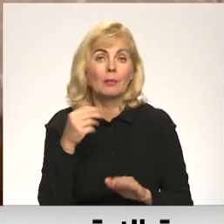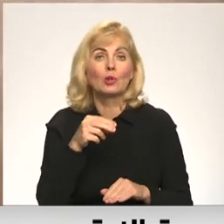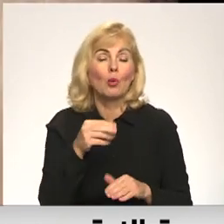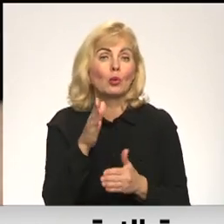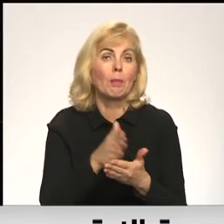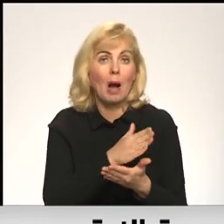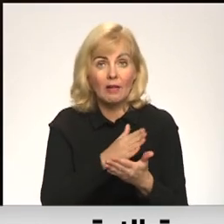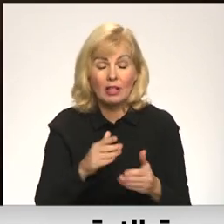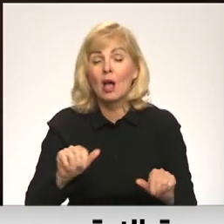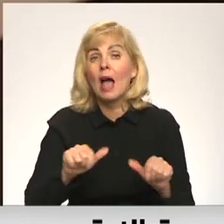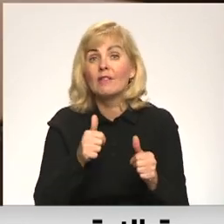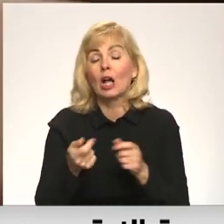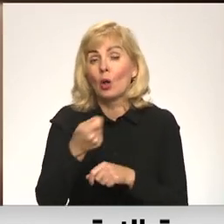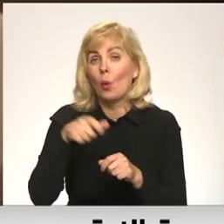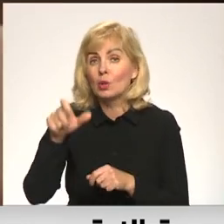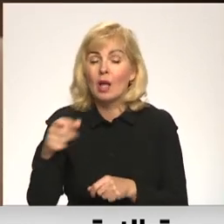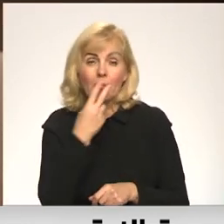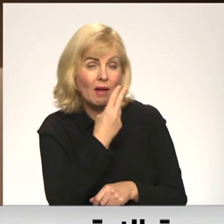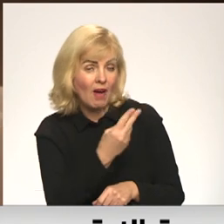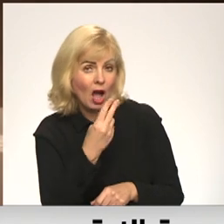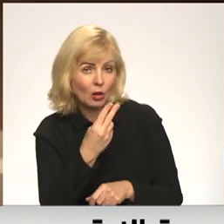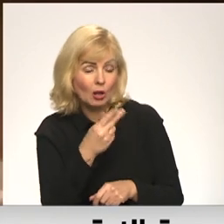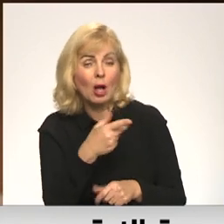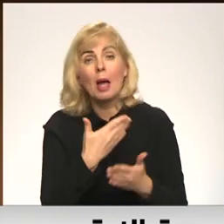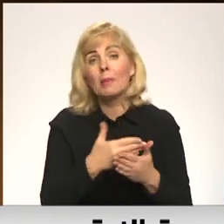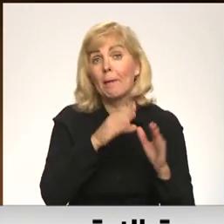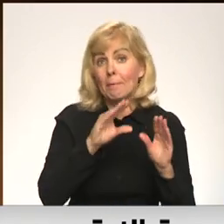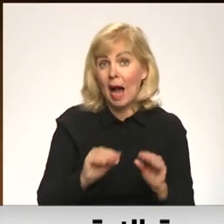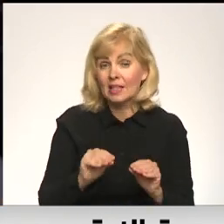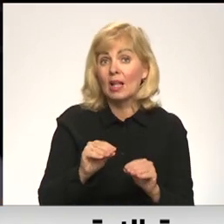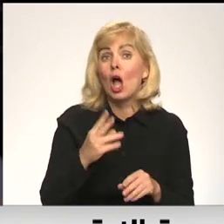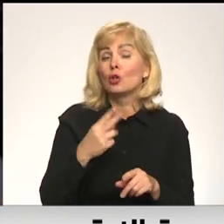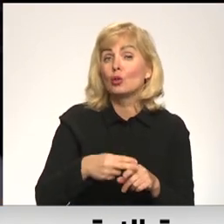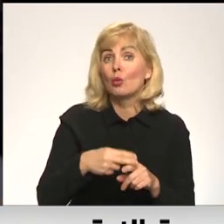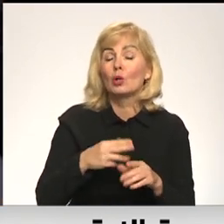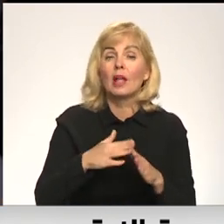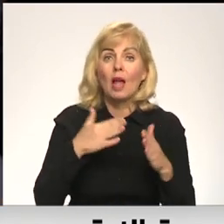pavisam. Vienlaikus uzņēmēju vērojumi parāda, ka mazinot, piemēram, cukura daudzumu,